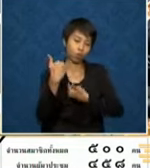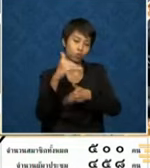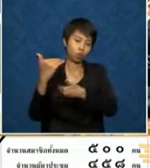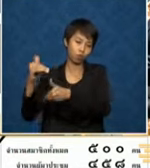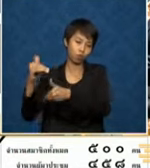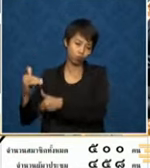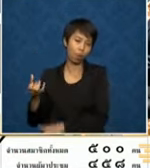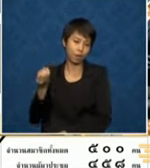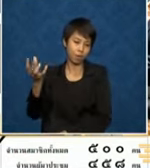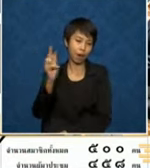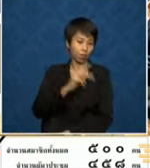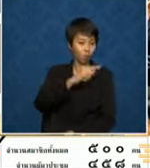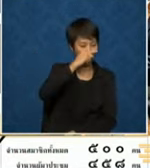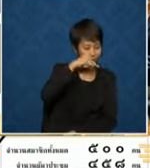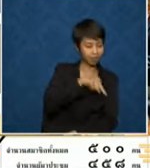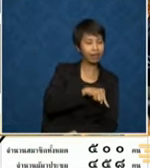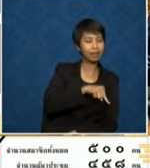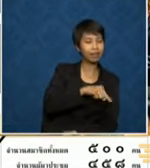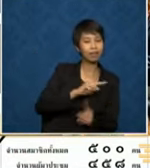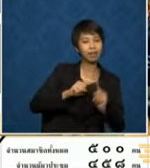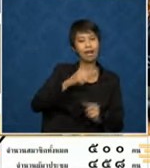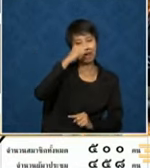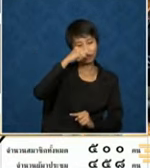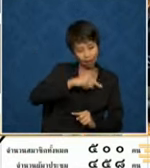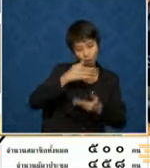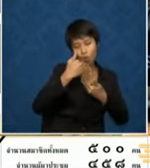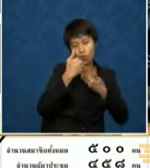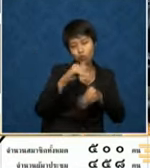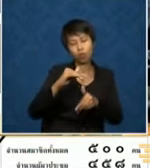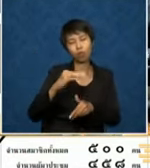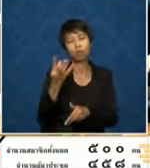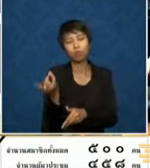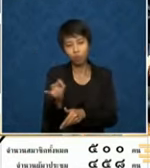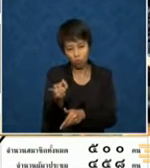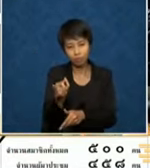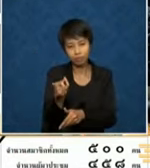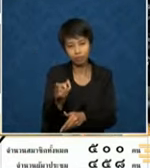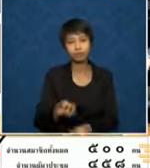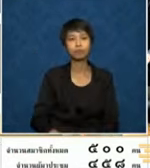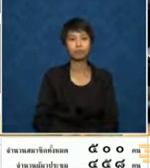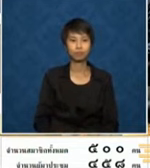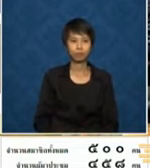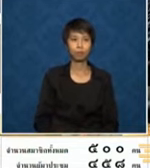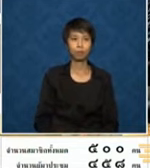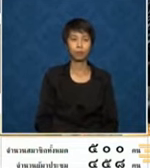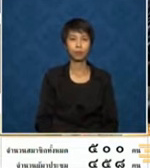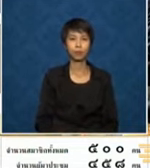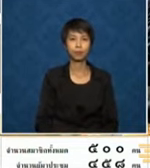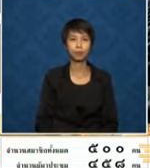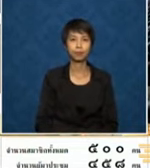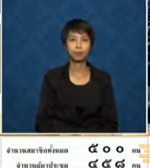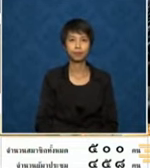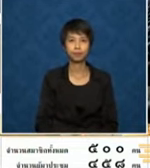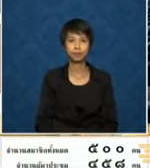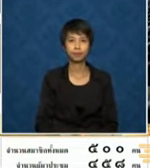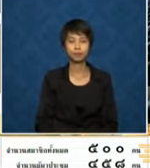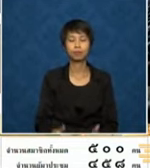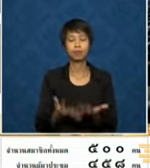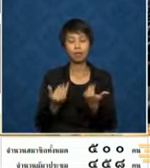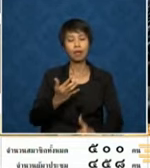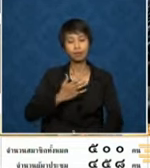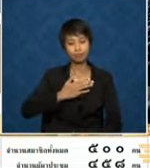น้อยกว่าเรามากนะคะแต่ว่าประเทศไทยก็กลายเป็นประเทศที่ส่งออกเนี่ยแย่กว่าประเทศอื่นๆที่อยู่ในระดับเดียวกันนะคะดังนั้นเนี่